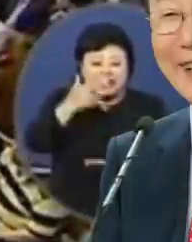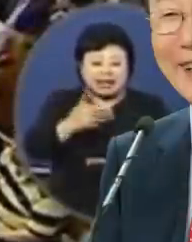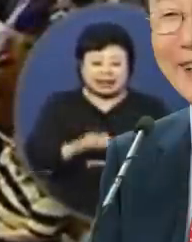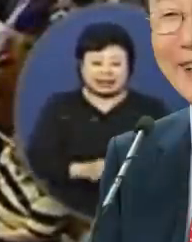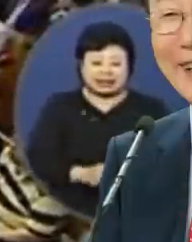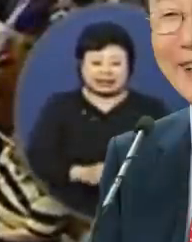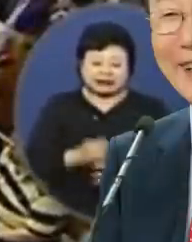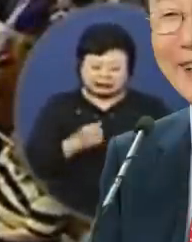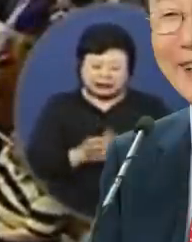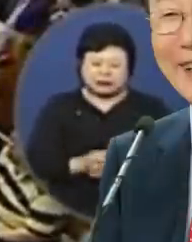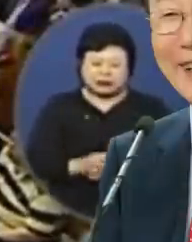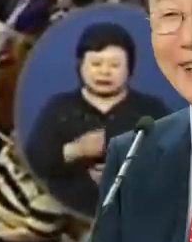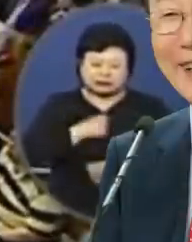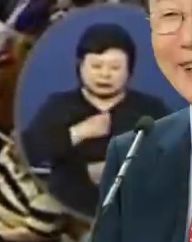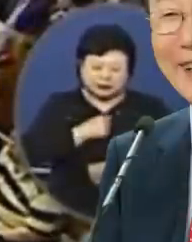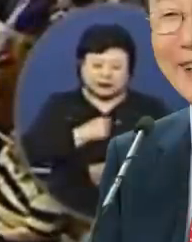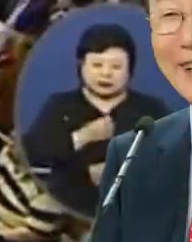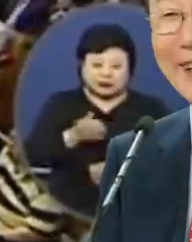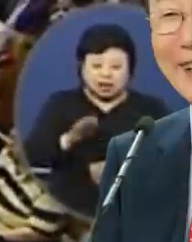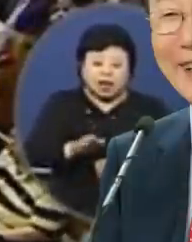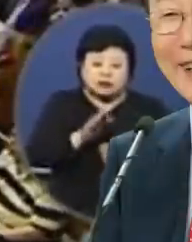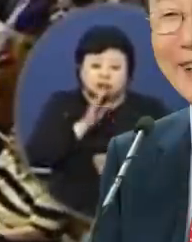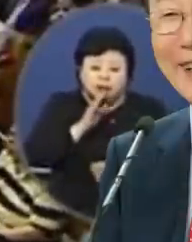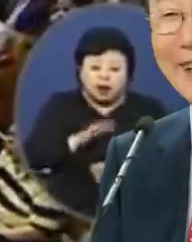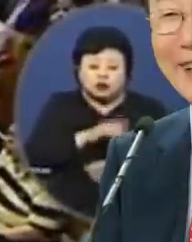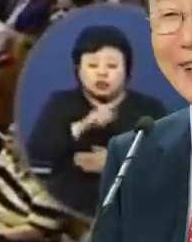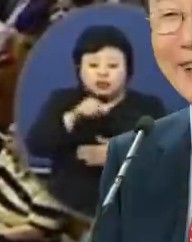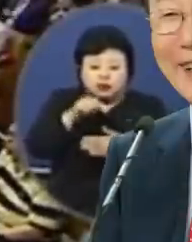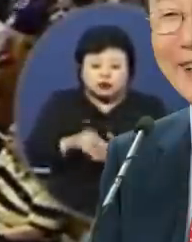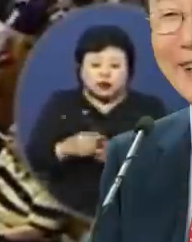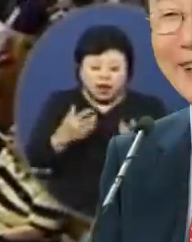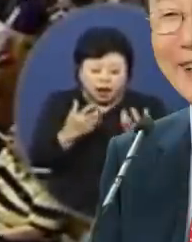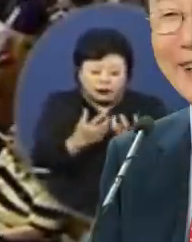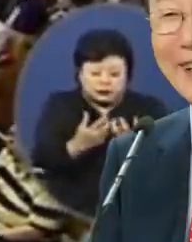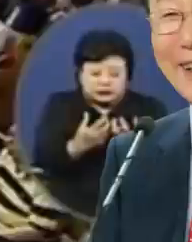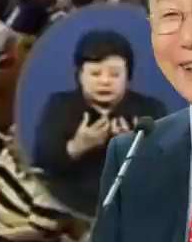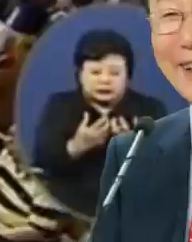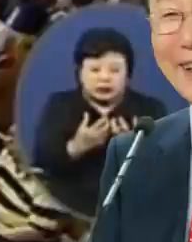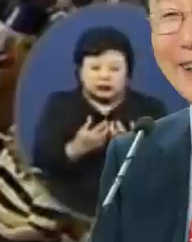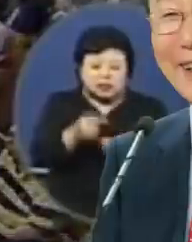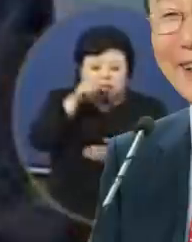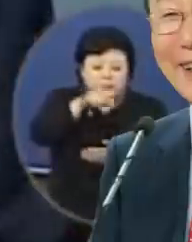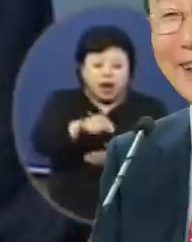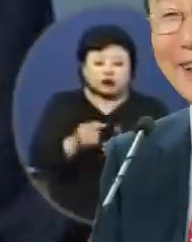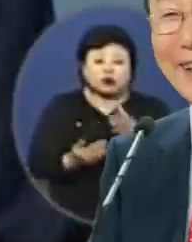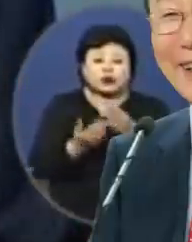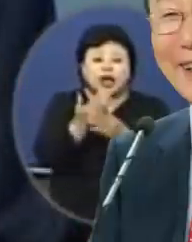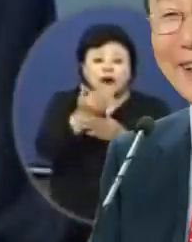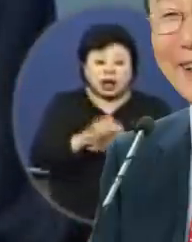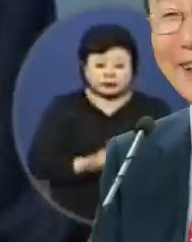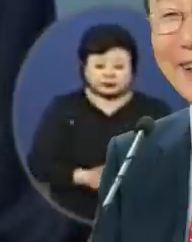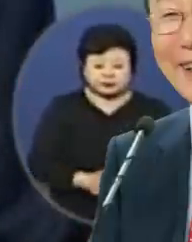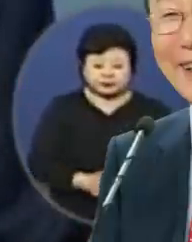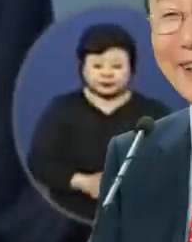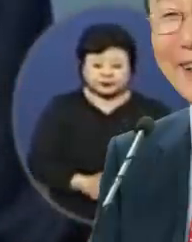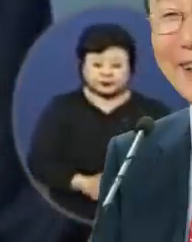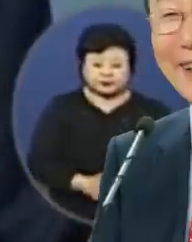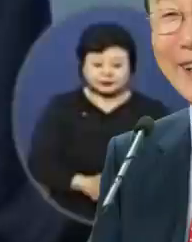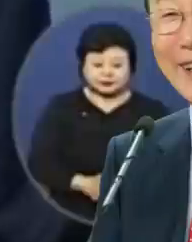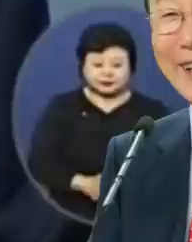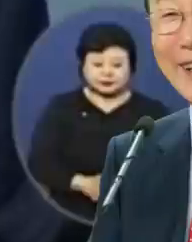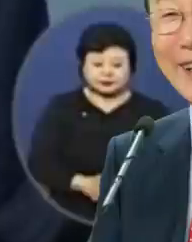사주팔자를 단식하지만 실제는 우리 속에 가득한 것이 밖으로 옷을 입고 나오는 것이 현실인